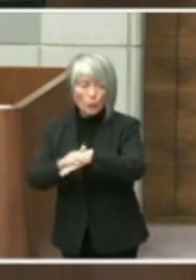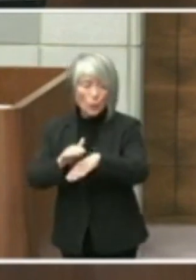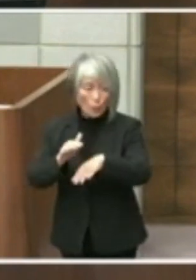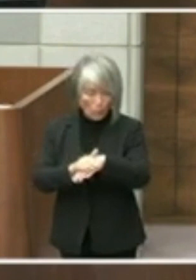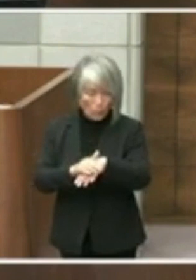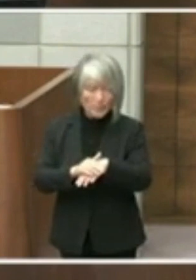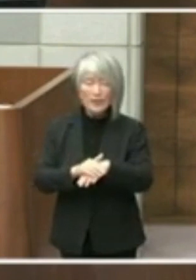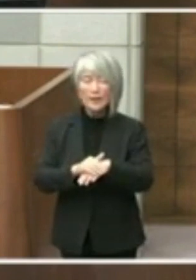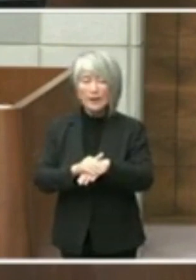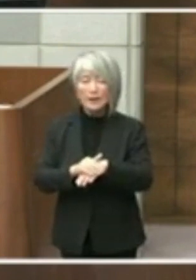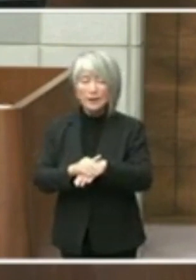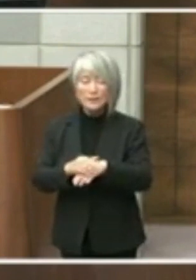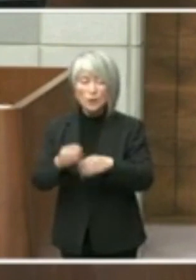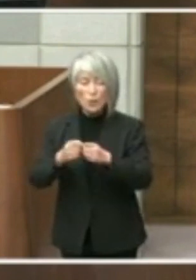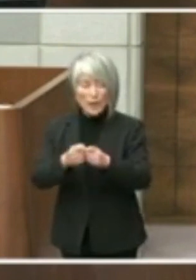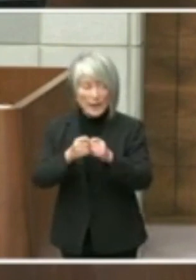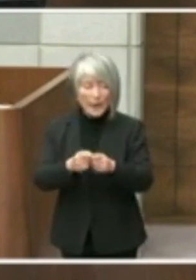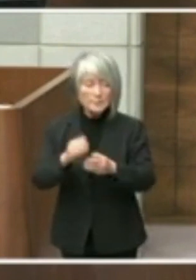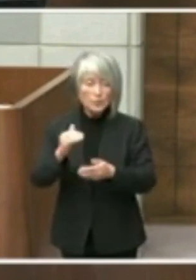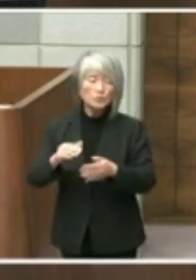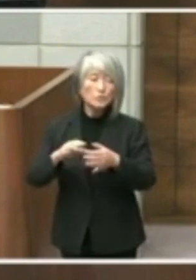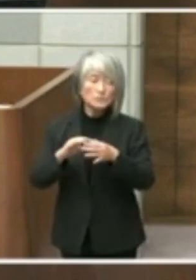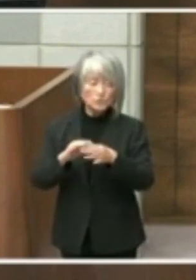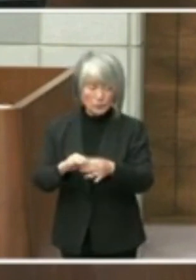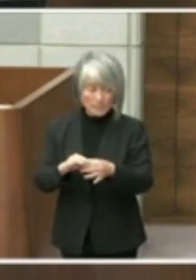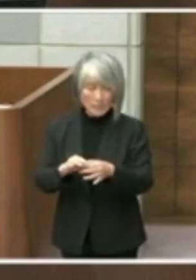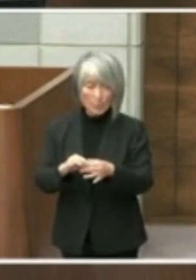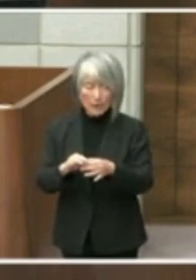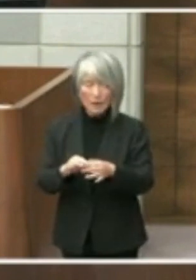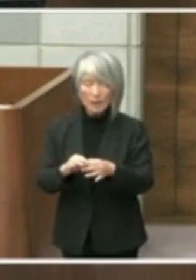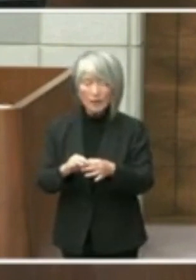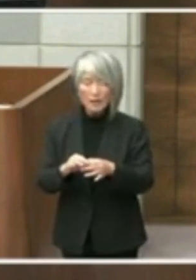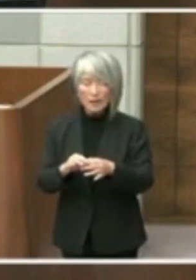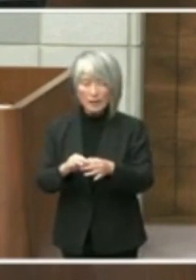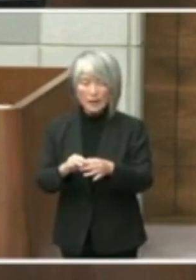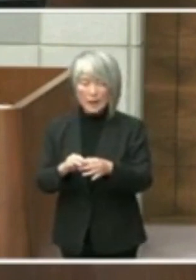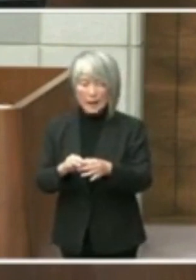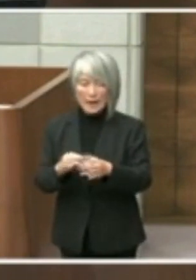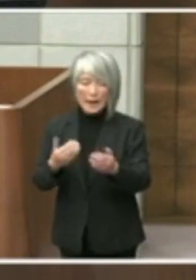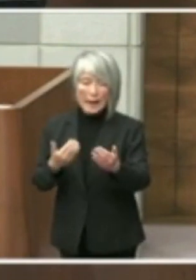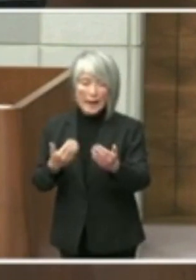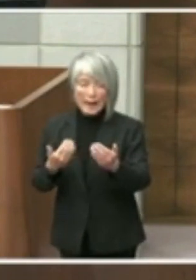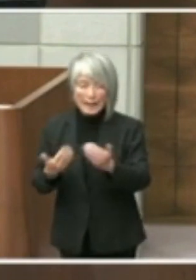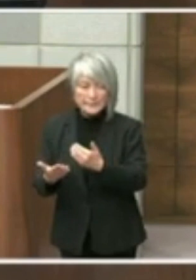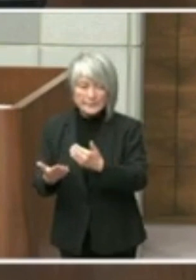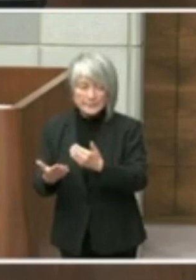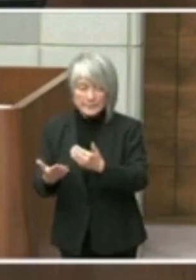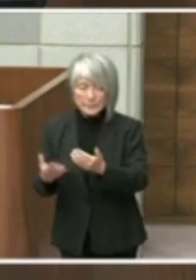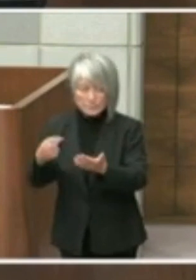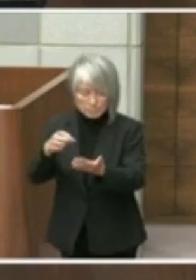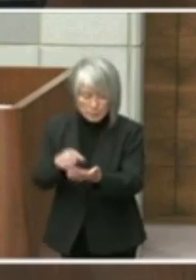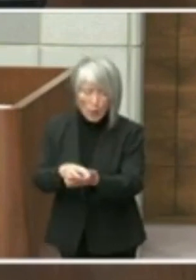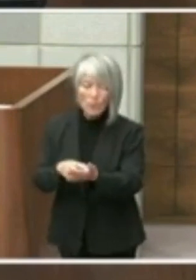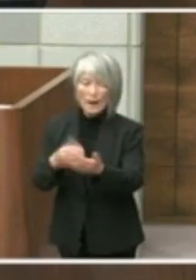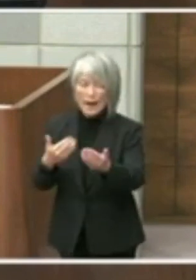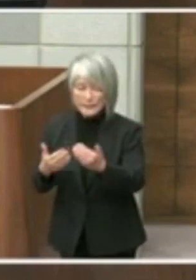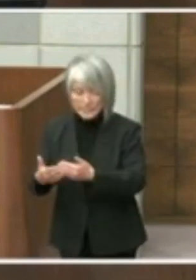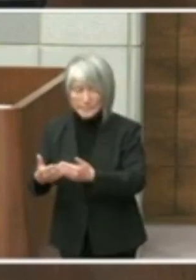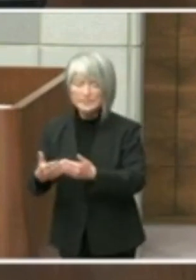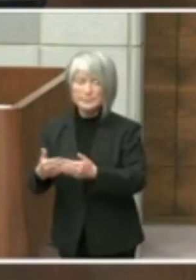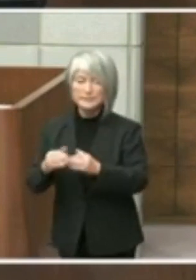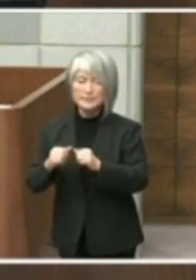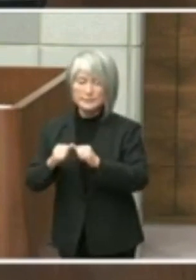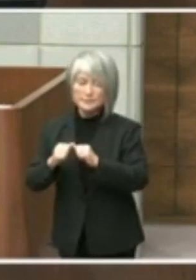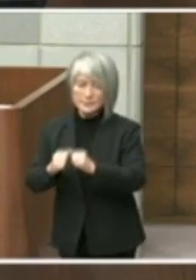詳細につきましては、通報からは確証をもって明らかにされたものではございませんで